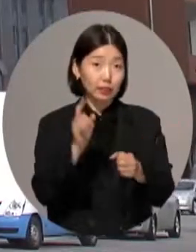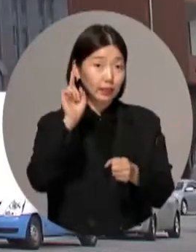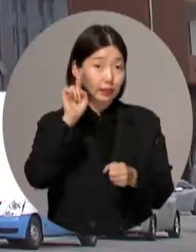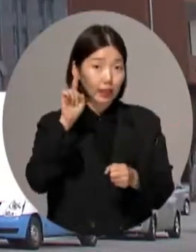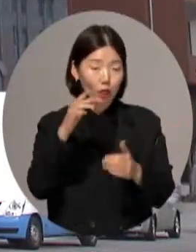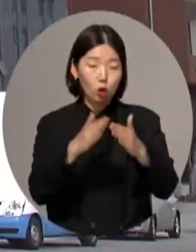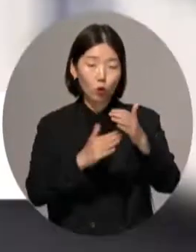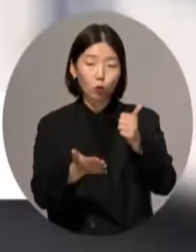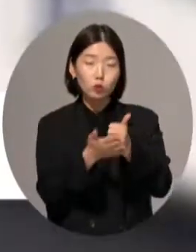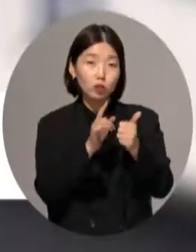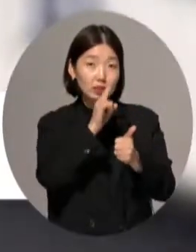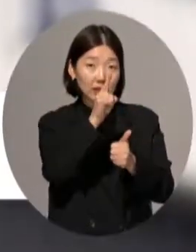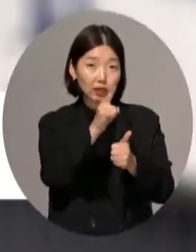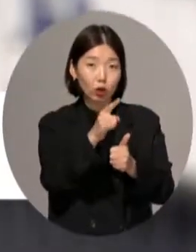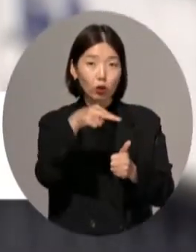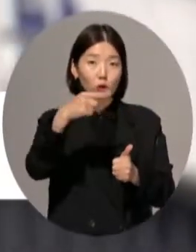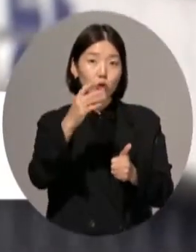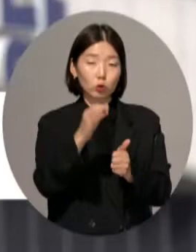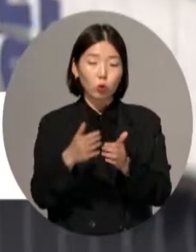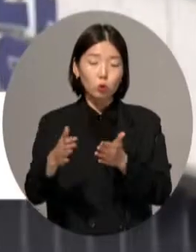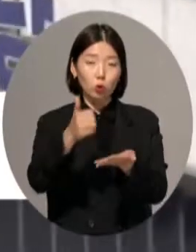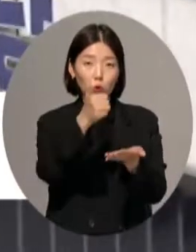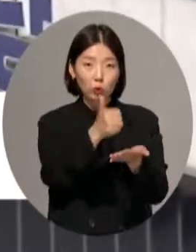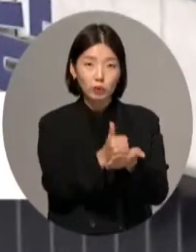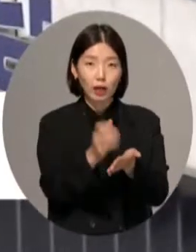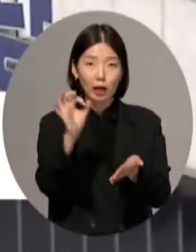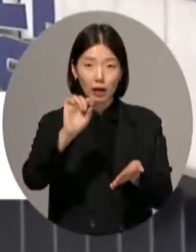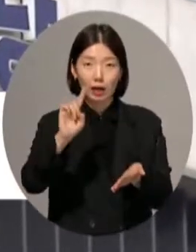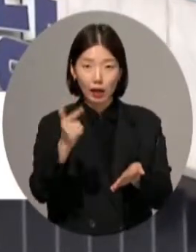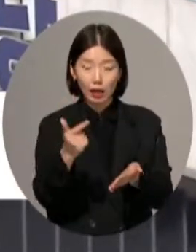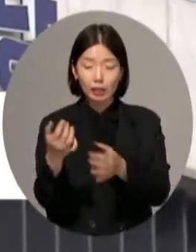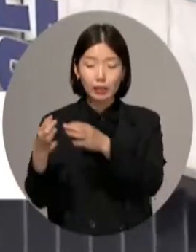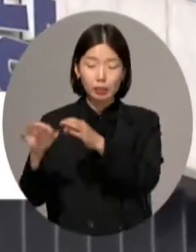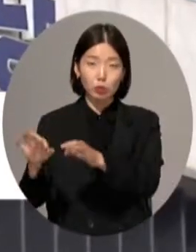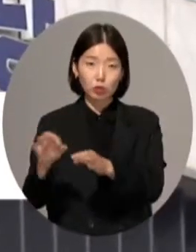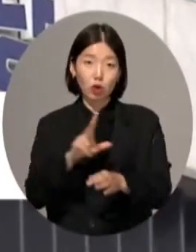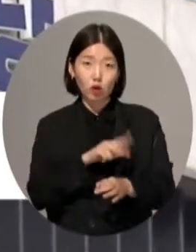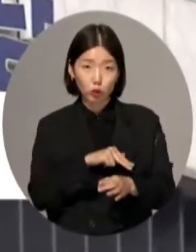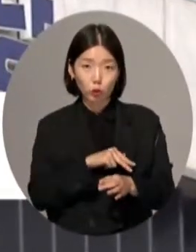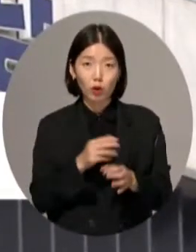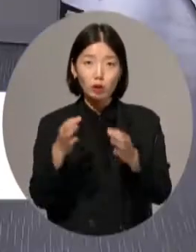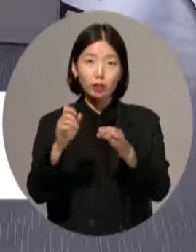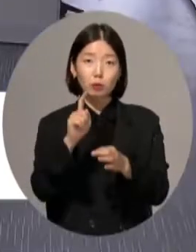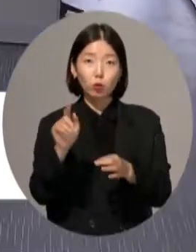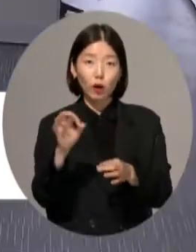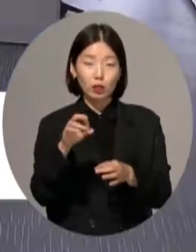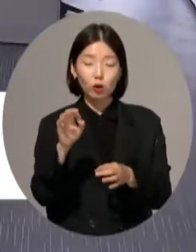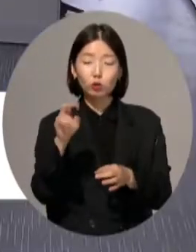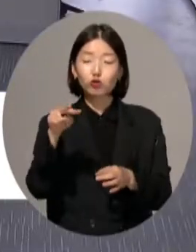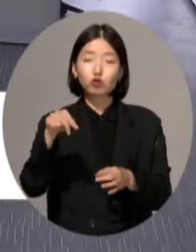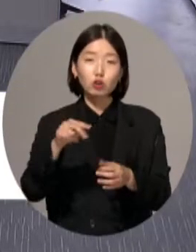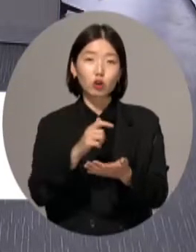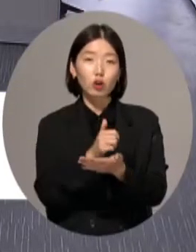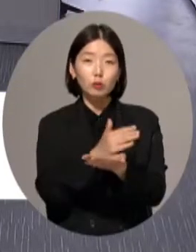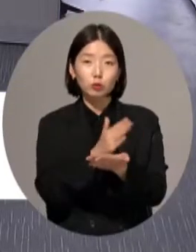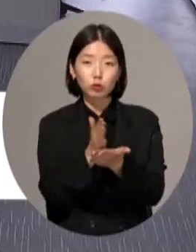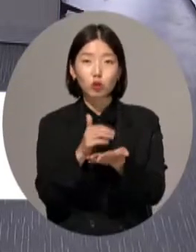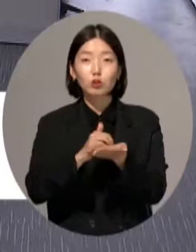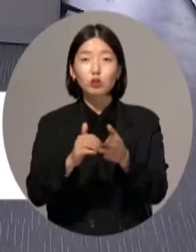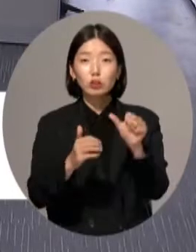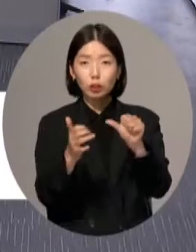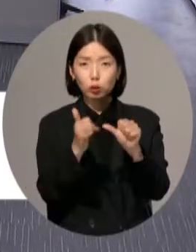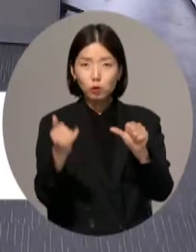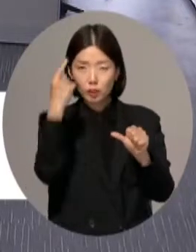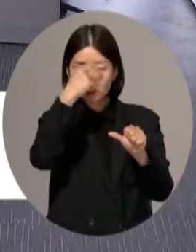공천을 신청한 송하진 현지서 가 안호영 김윤덕 국회의원 김관용 유성엽 전 국회의원 등 5명의